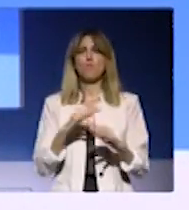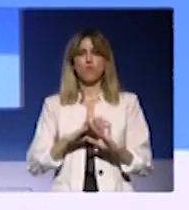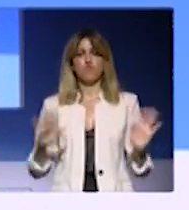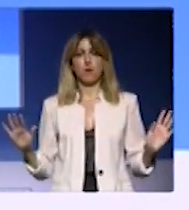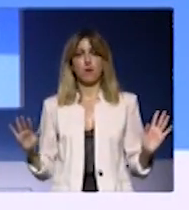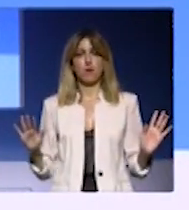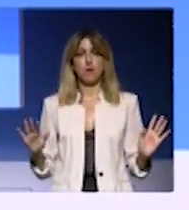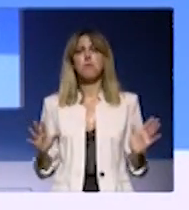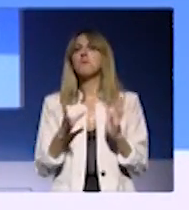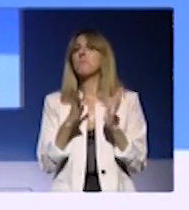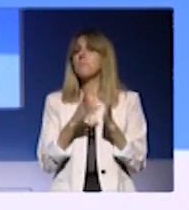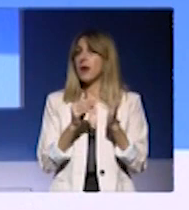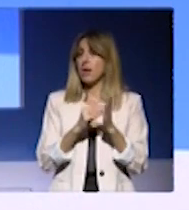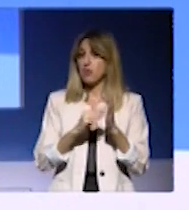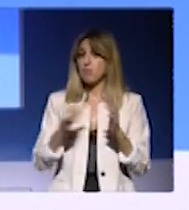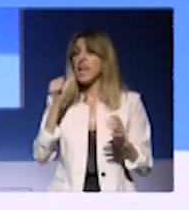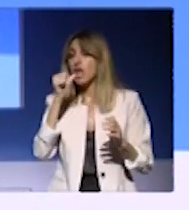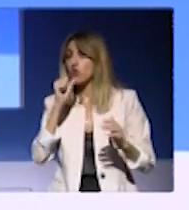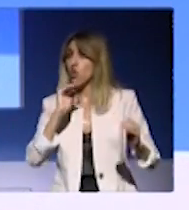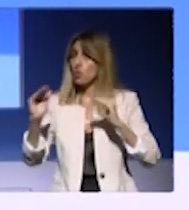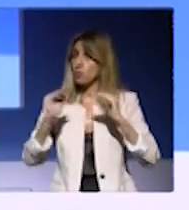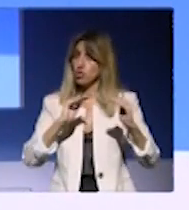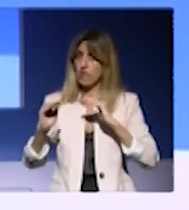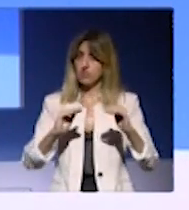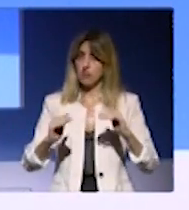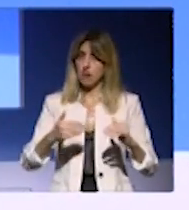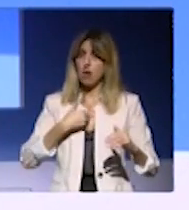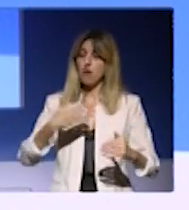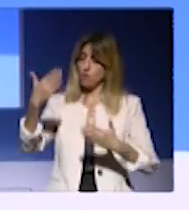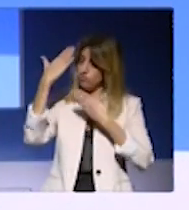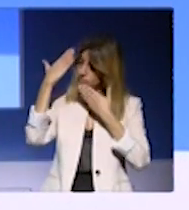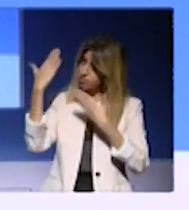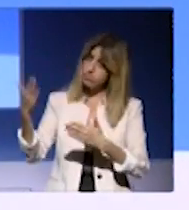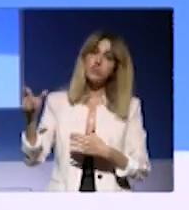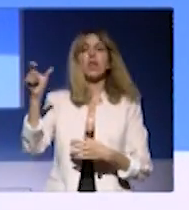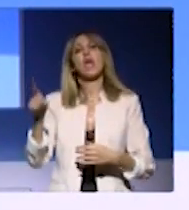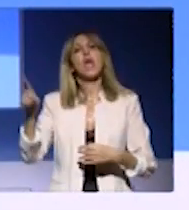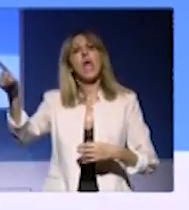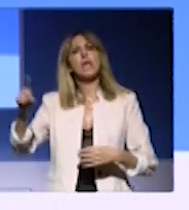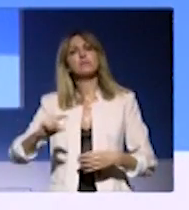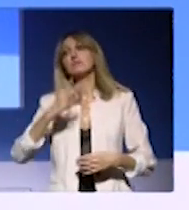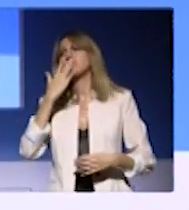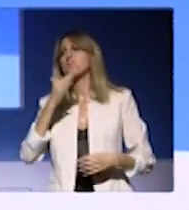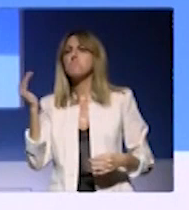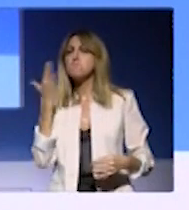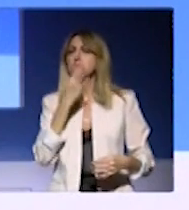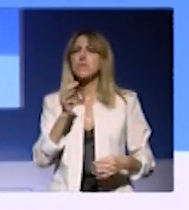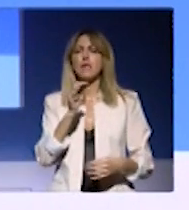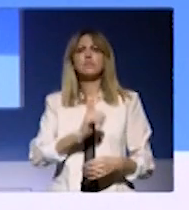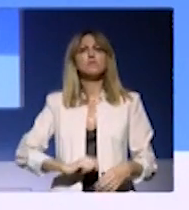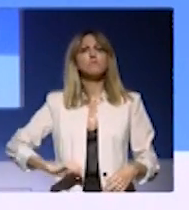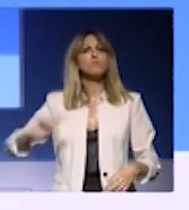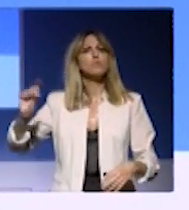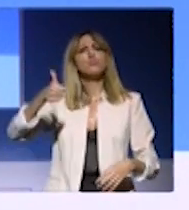για την προστασία του νερού, ήσασταν πρωτοπόροι σε αυτή την κατεύθυνση, είτε μιλάμε για τον τρόπο με τον οποίο